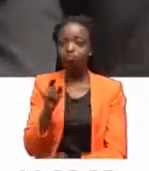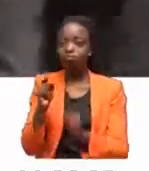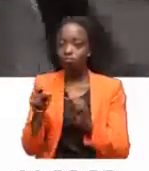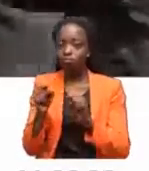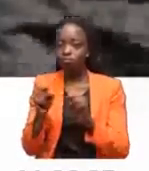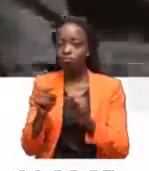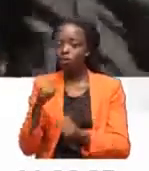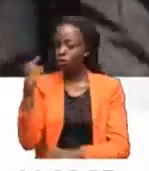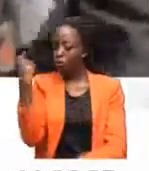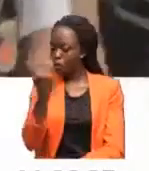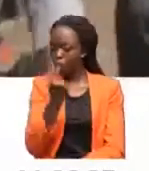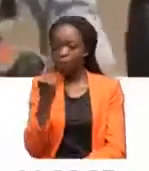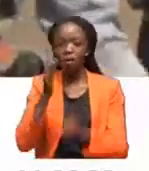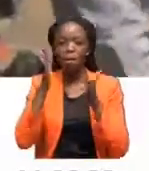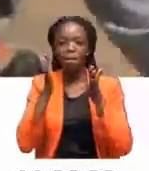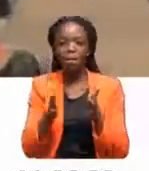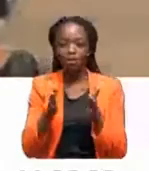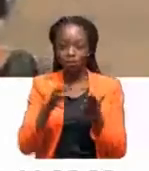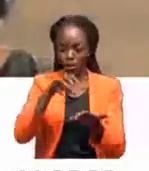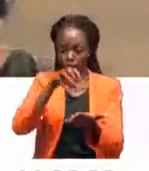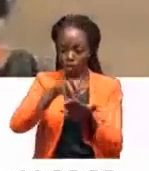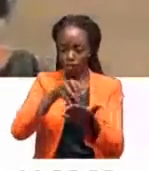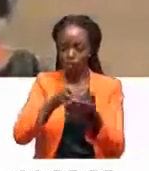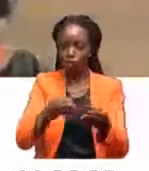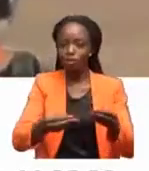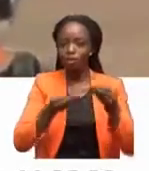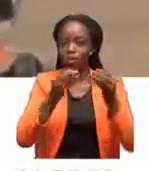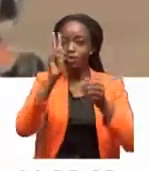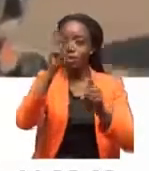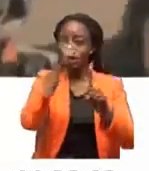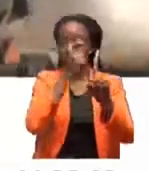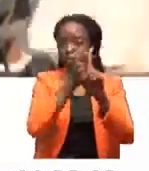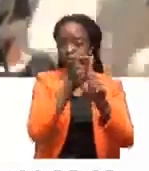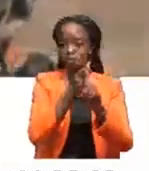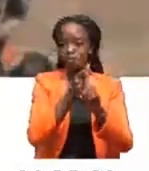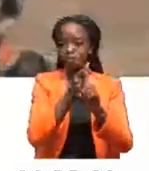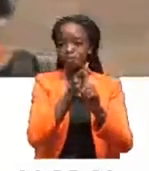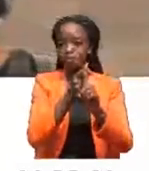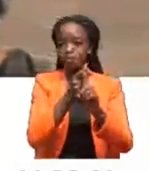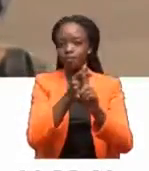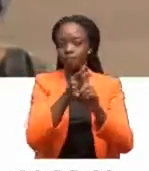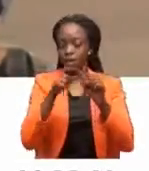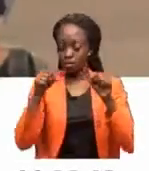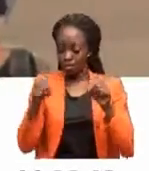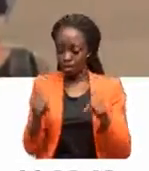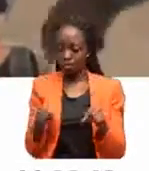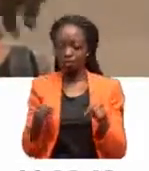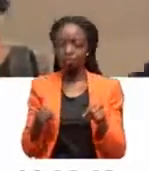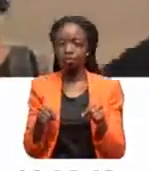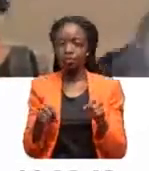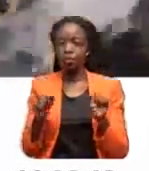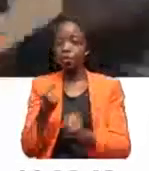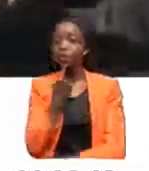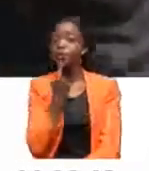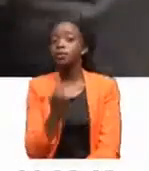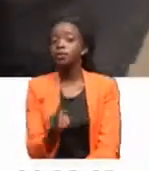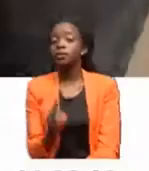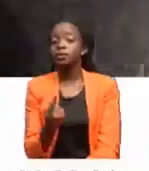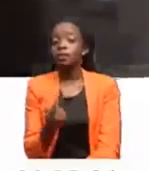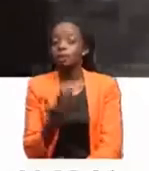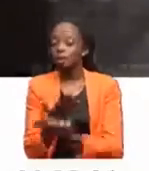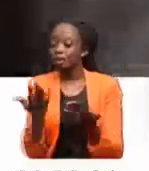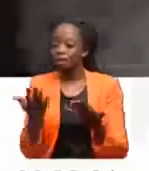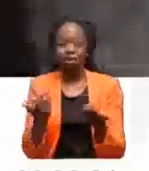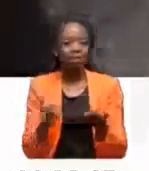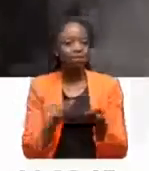pekee ambaye alikuwa anafaa kutua nafasi hiyo kwa kipindi cha pili ama hatamu ya pili. Na kwa sasa tutasema kwamba mambo yamekwenda mrama